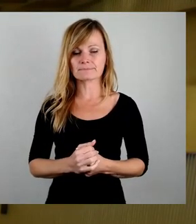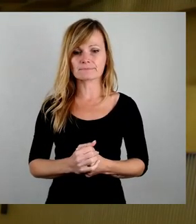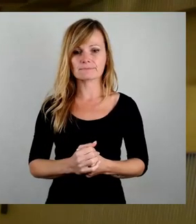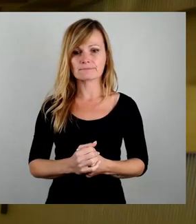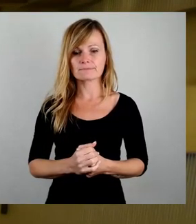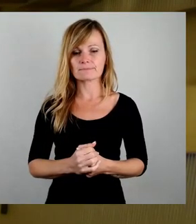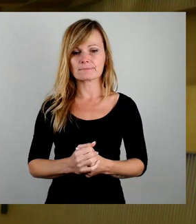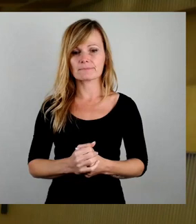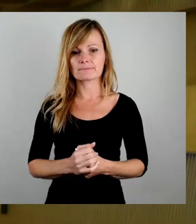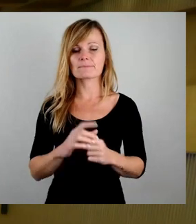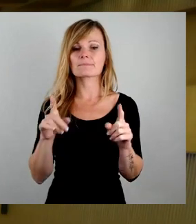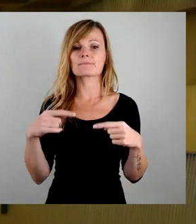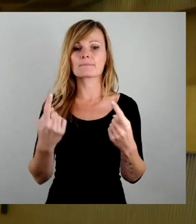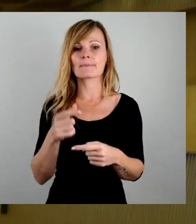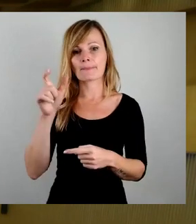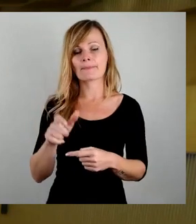Wen haben wir denn als Nächsten? Herrn Pinkert.